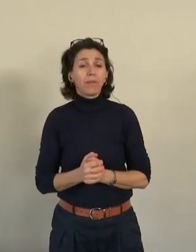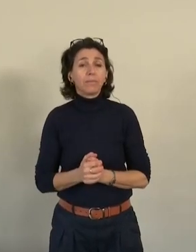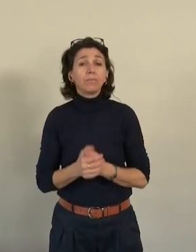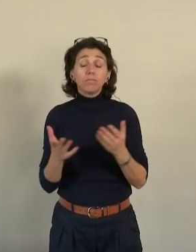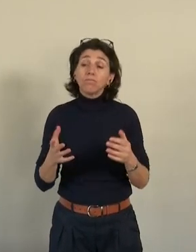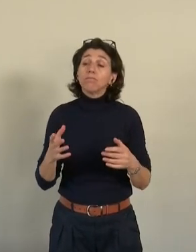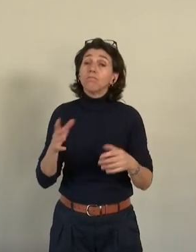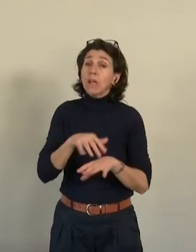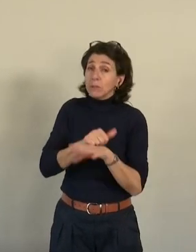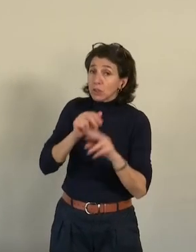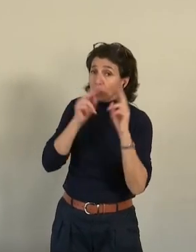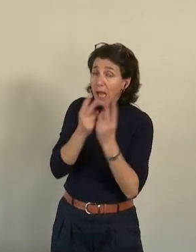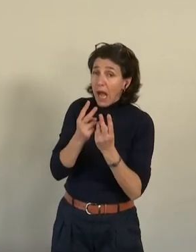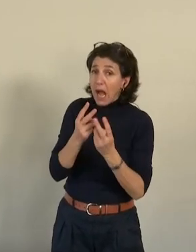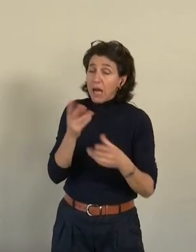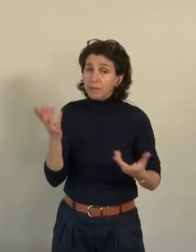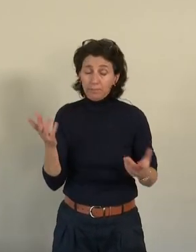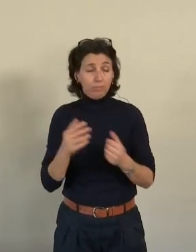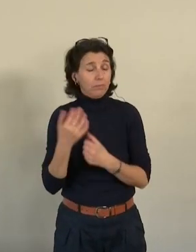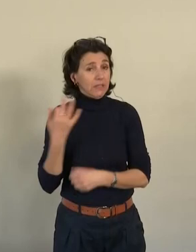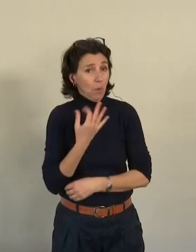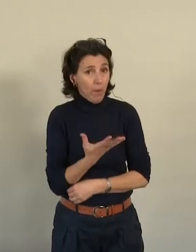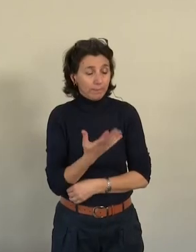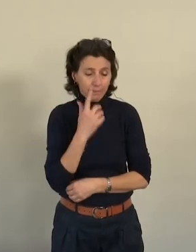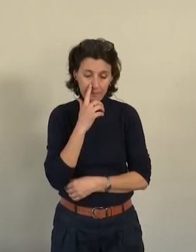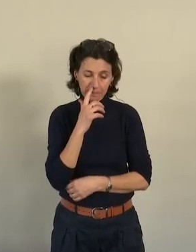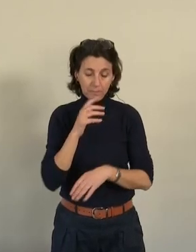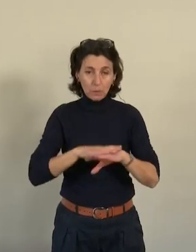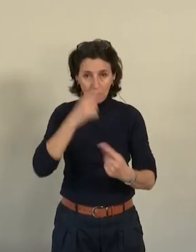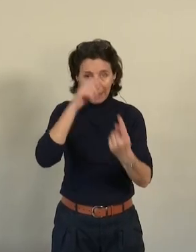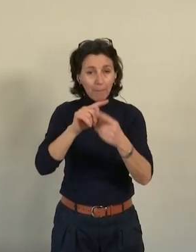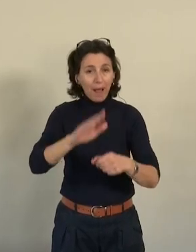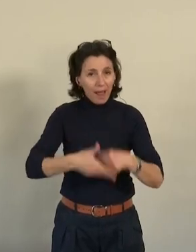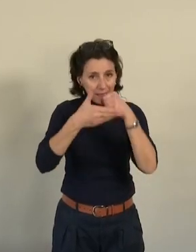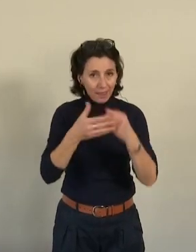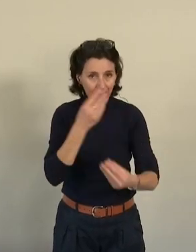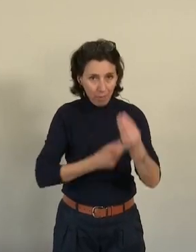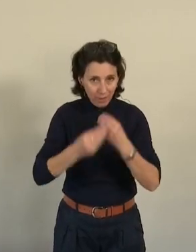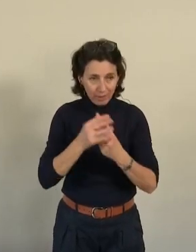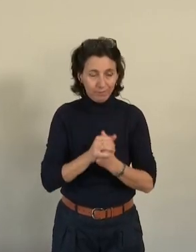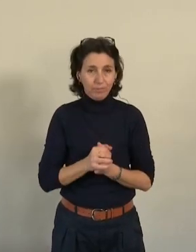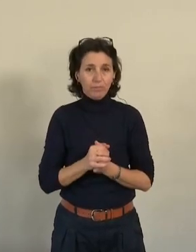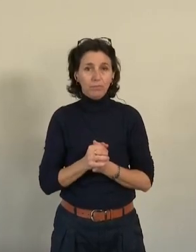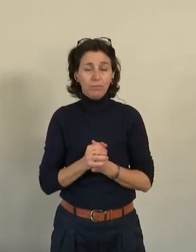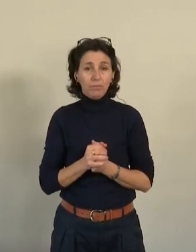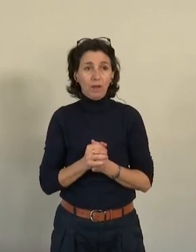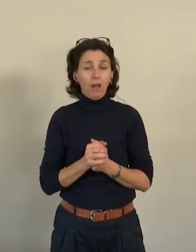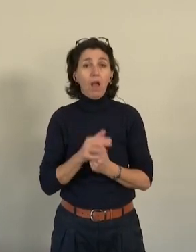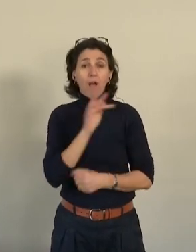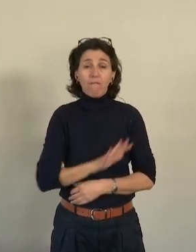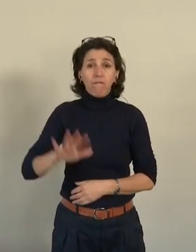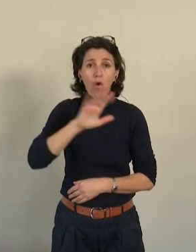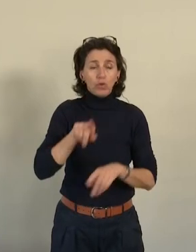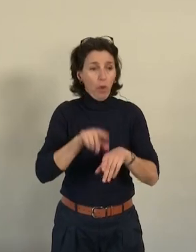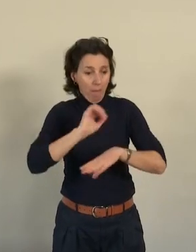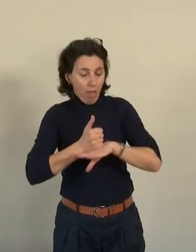a a a bien dit que en fait la question de l'aide alimentaire en France il n'y a pas de il n'y a pas de de pilotage politique réel en